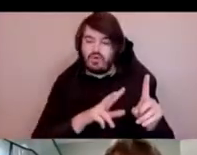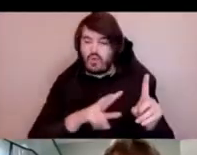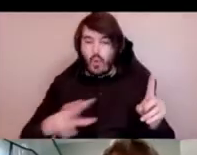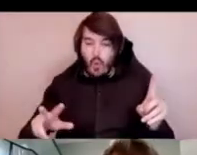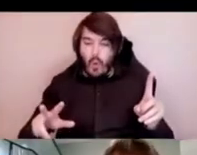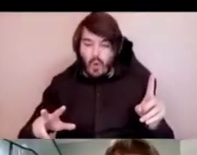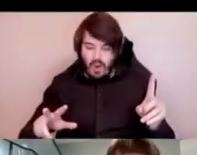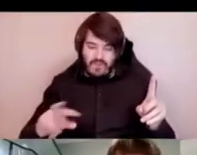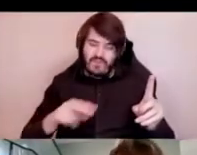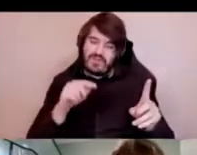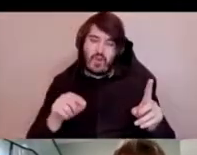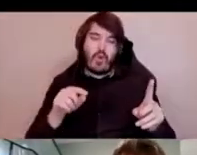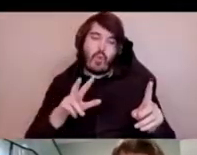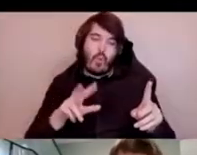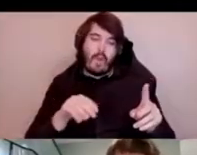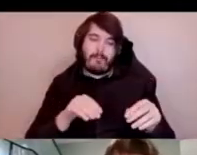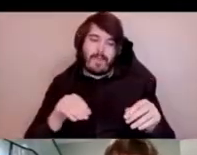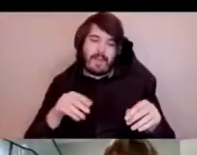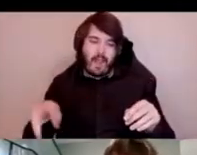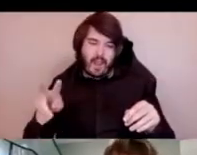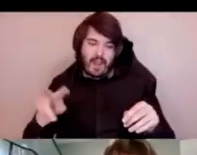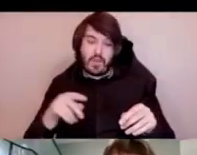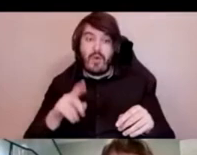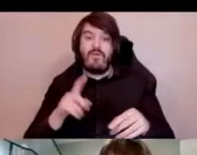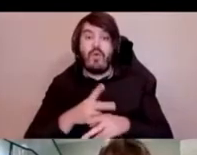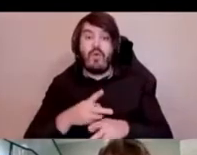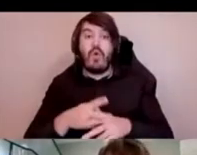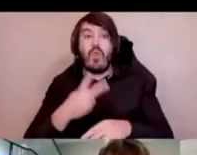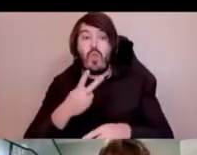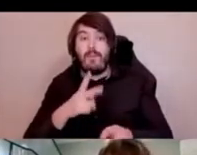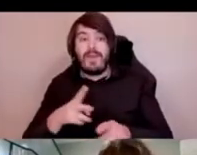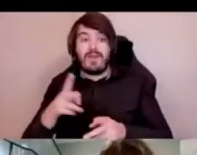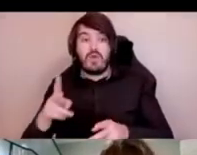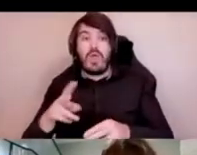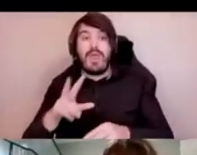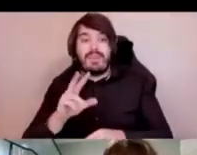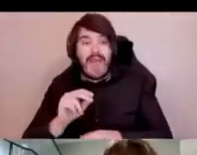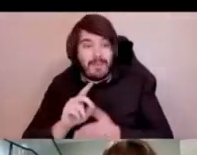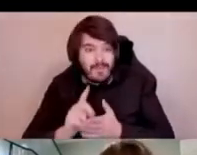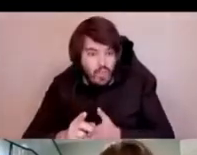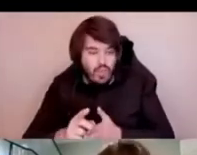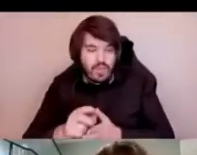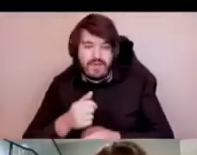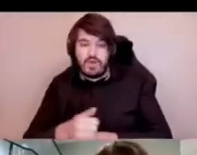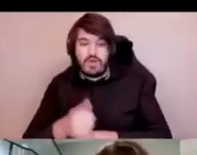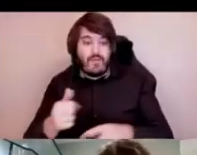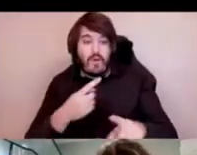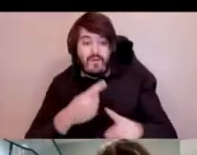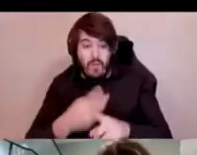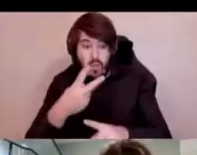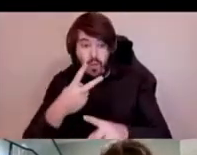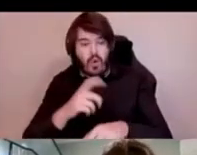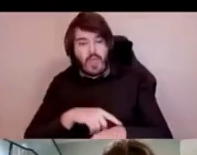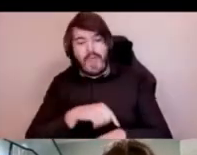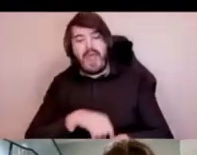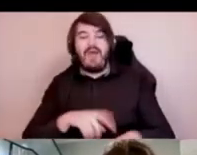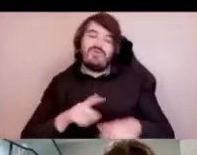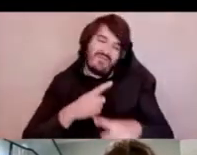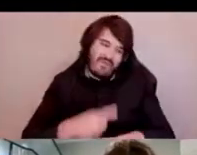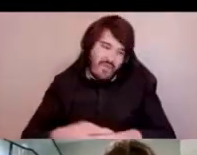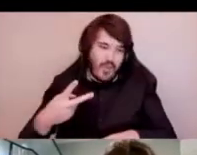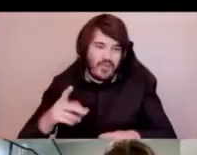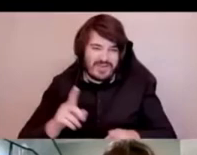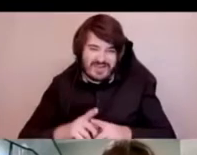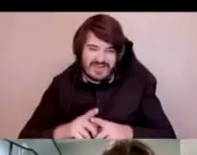30 minutes. Alors, à chaque fois que ça double de taille, le temps va doubler à peu près. Donc, on